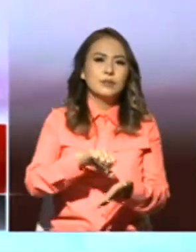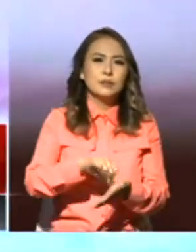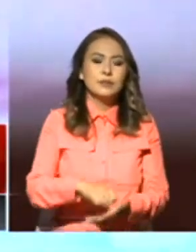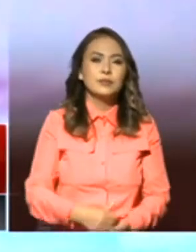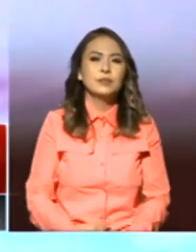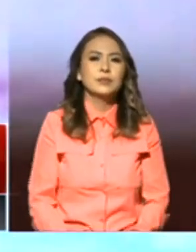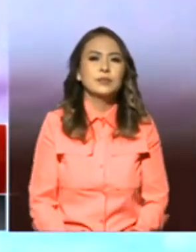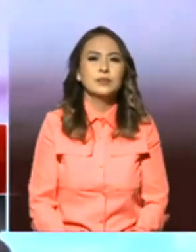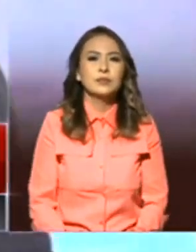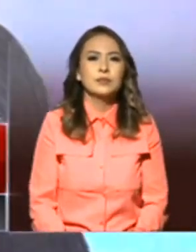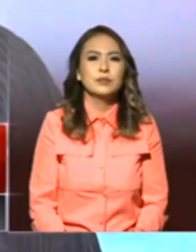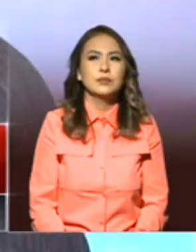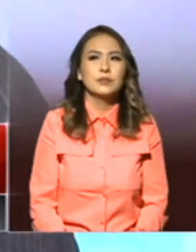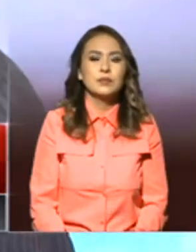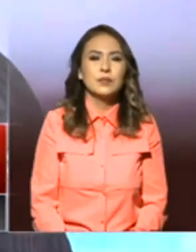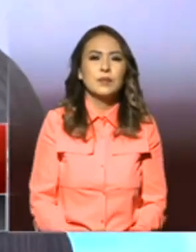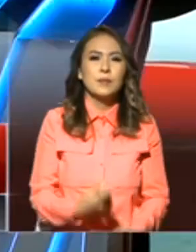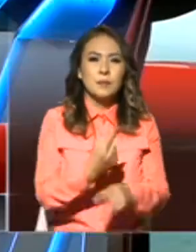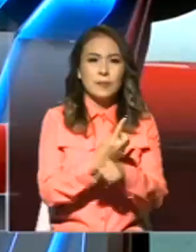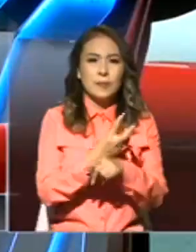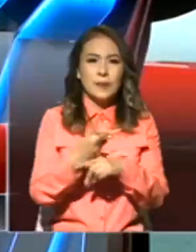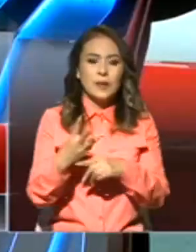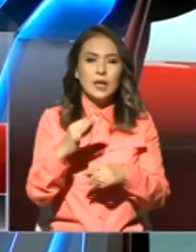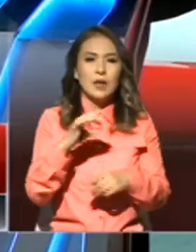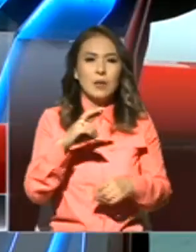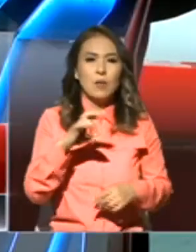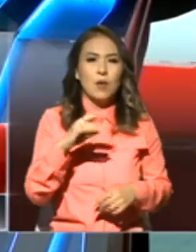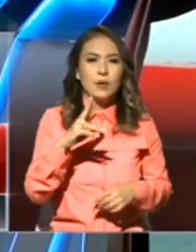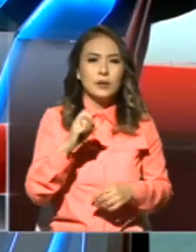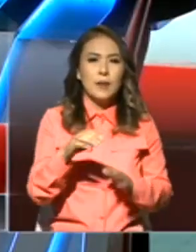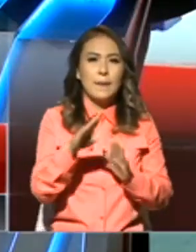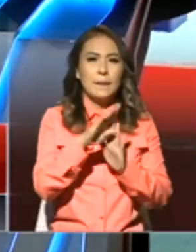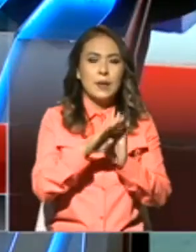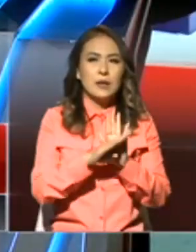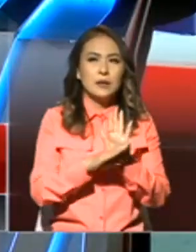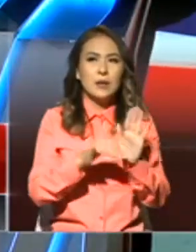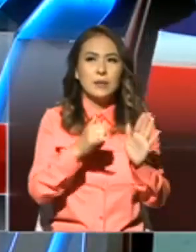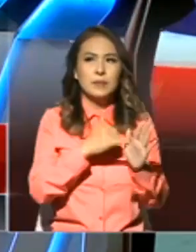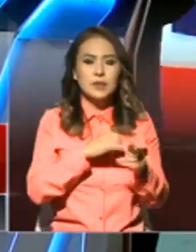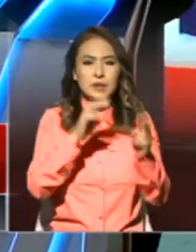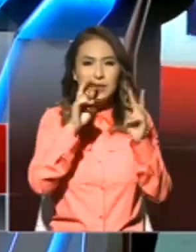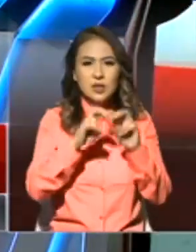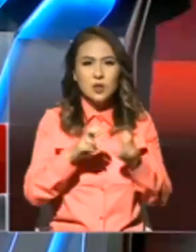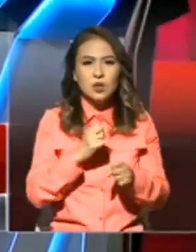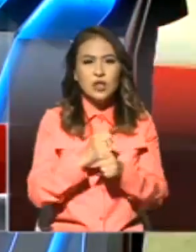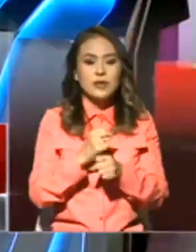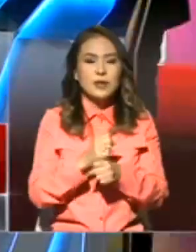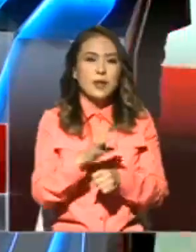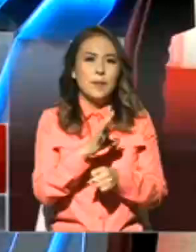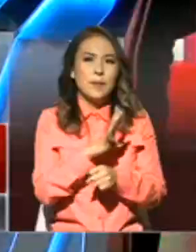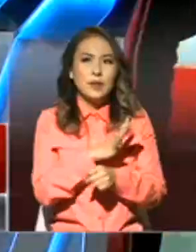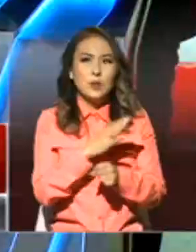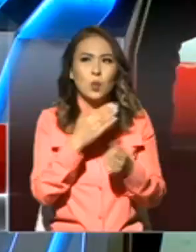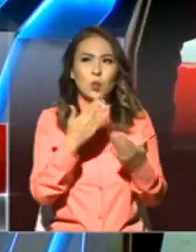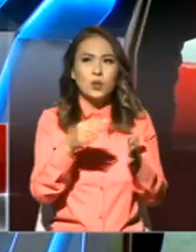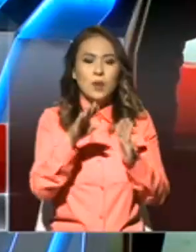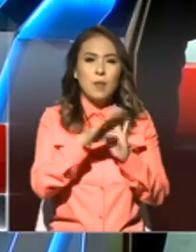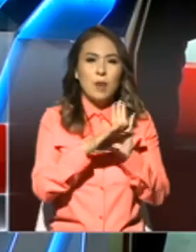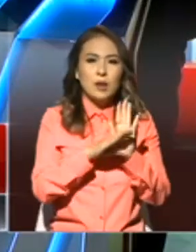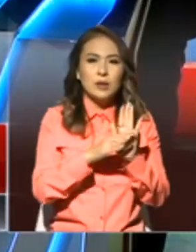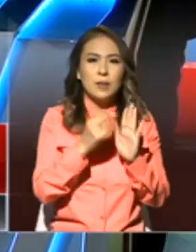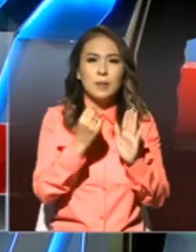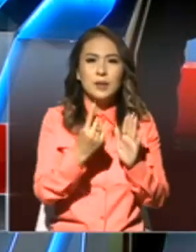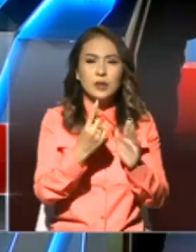білімдер емес, мен жағдай айтайын жаңа. Бірнеше ипотека бағдарламалары біз зерттеу жасағанбыз негізі. Осы бағдарламалардың бірде